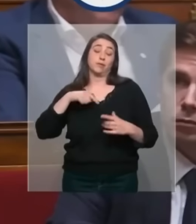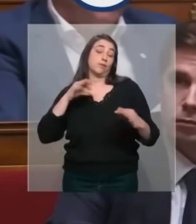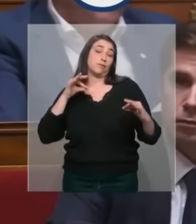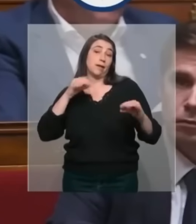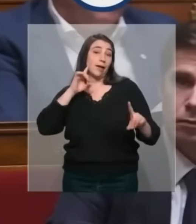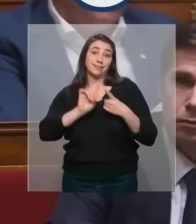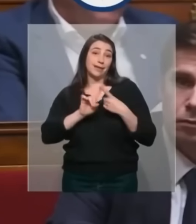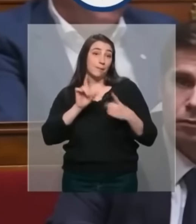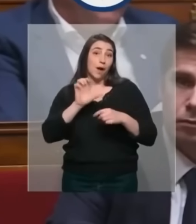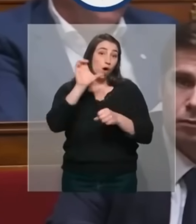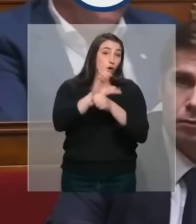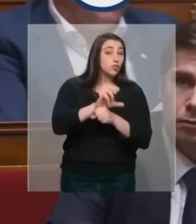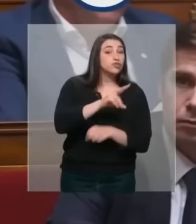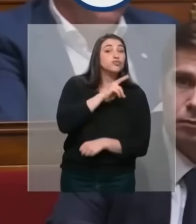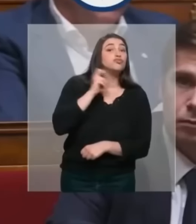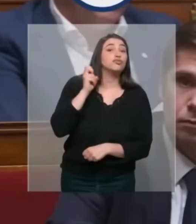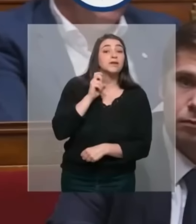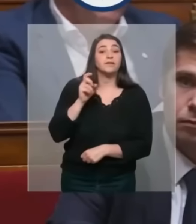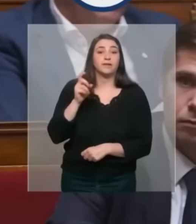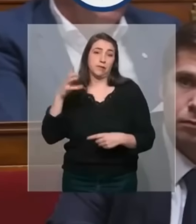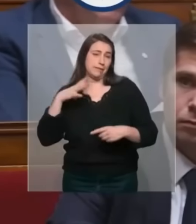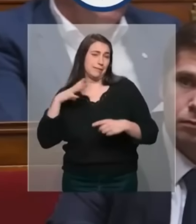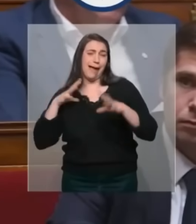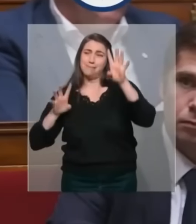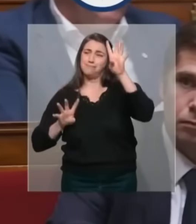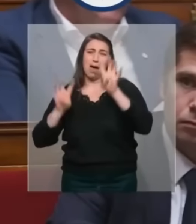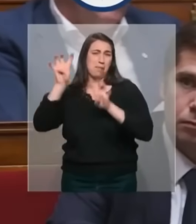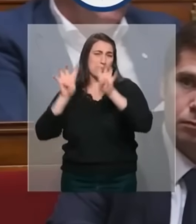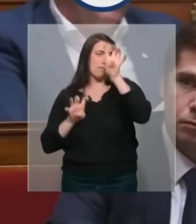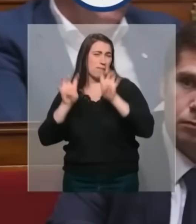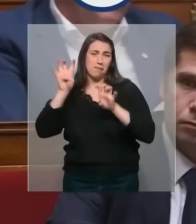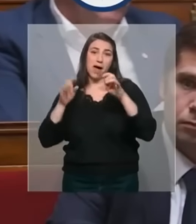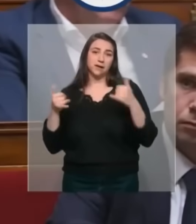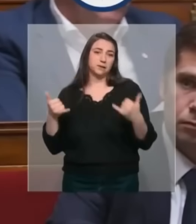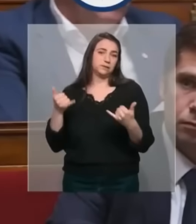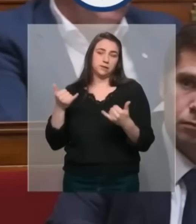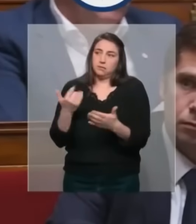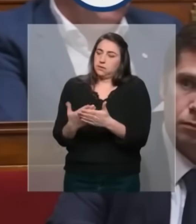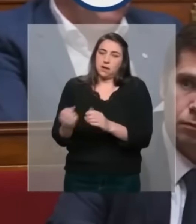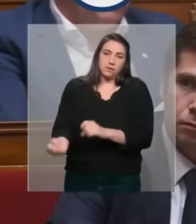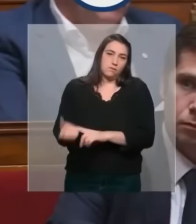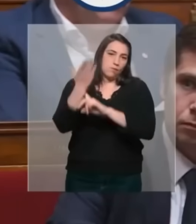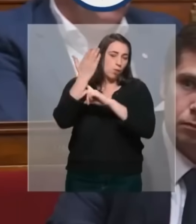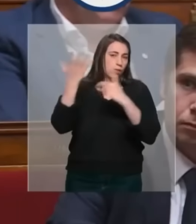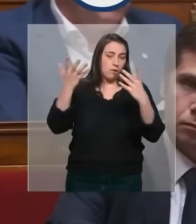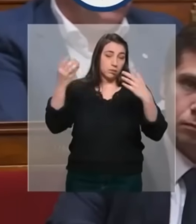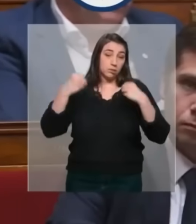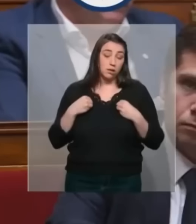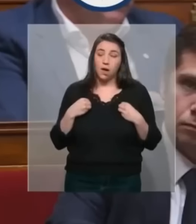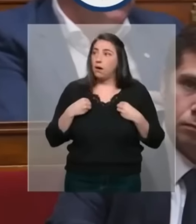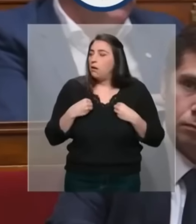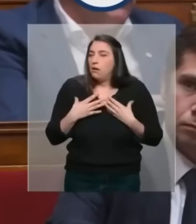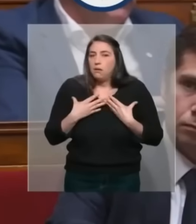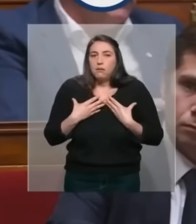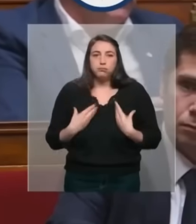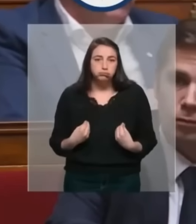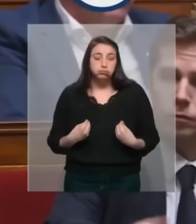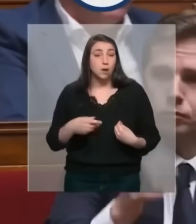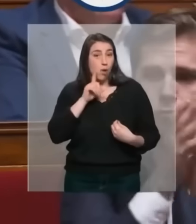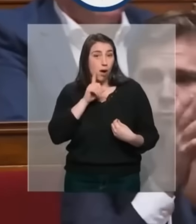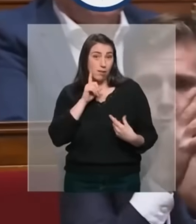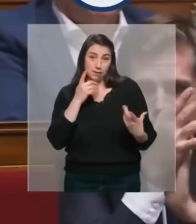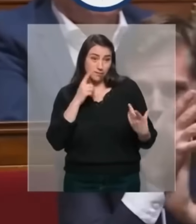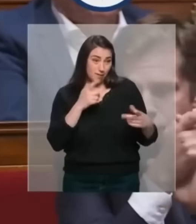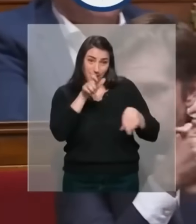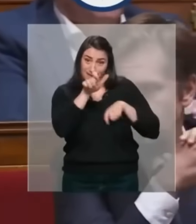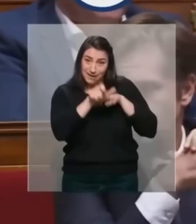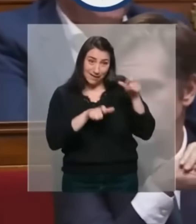il y a tant de Chu de vocifération dans cette hémicycle ce qui est désespérant c'est qu'encore une fois certains de nos concitoyens ont peur ce qui